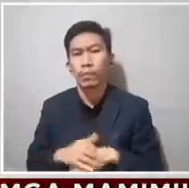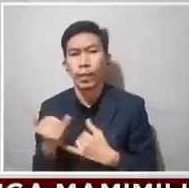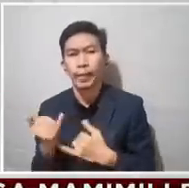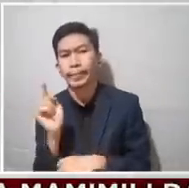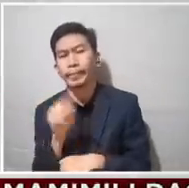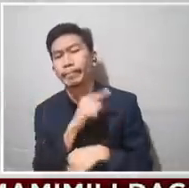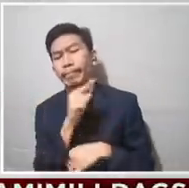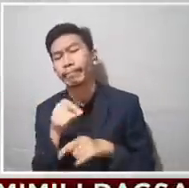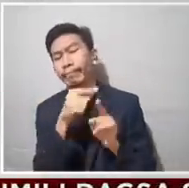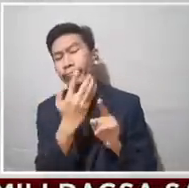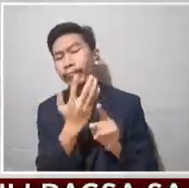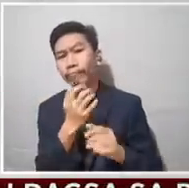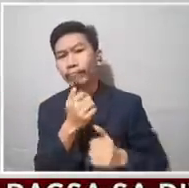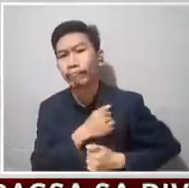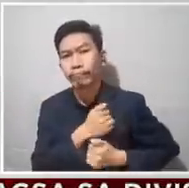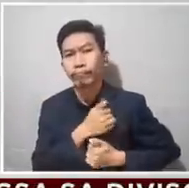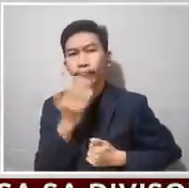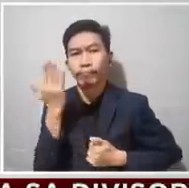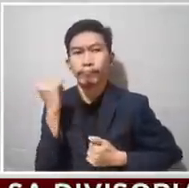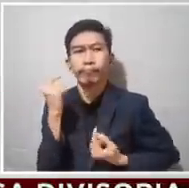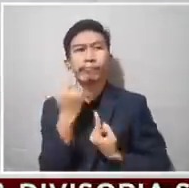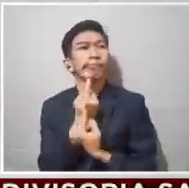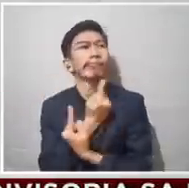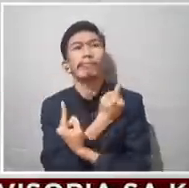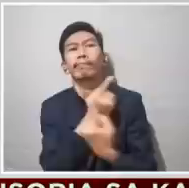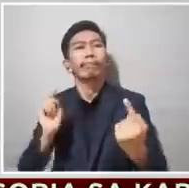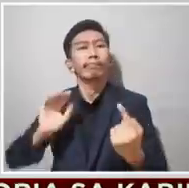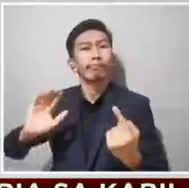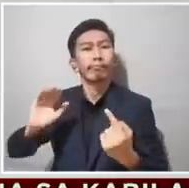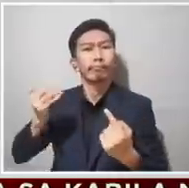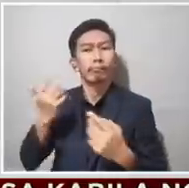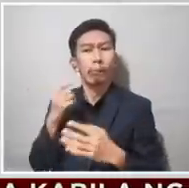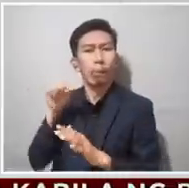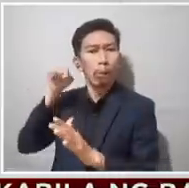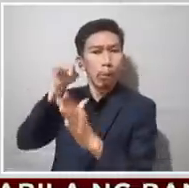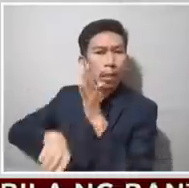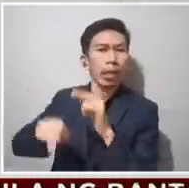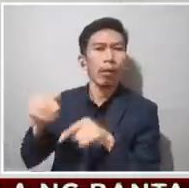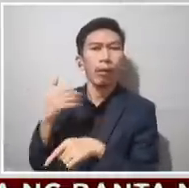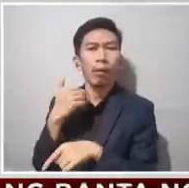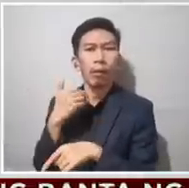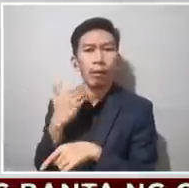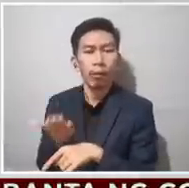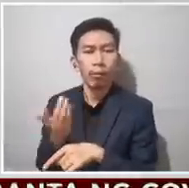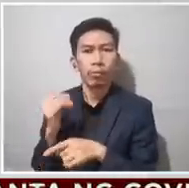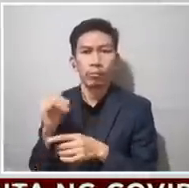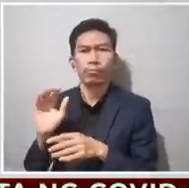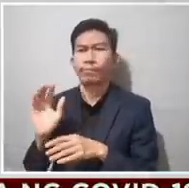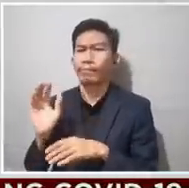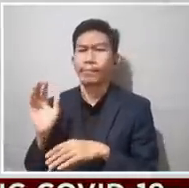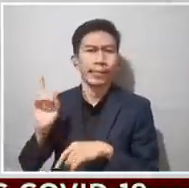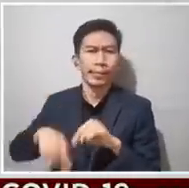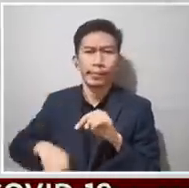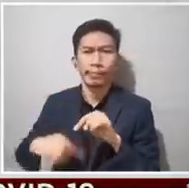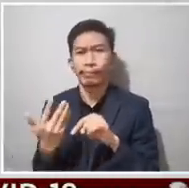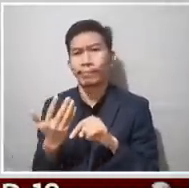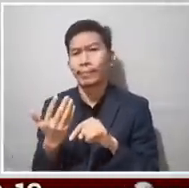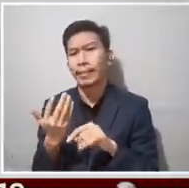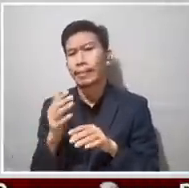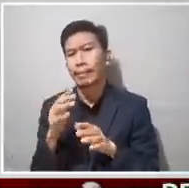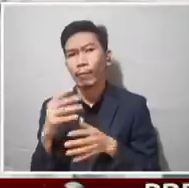ang bangkay ni Jeveline imbis na igalang. Hindi katanggap-tanggap aniya na pinarada ang bangkay ni Jeveline. Itinanggi naman ito ni